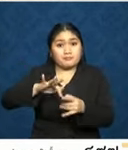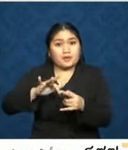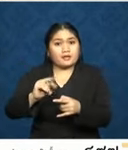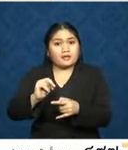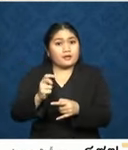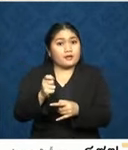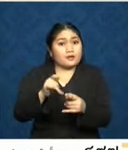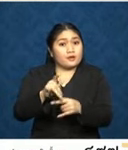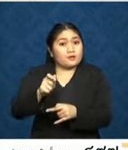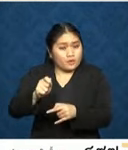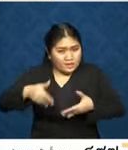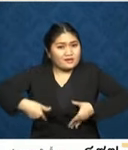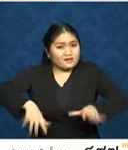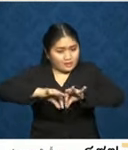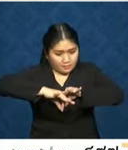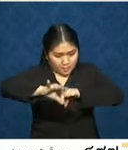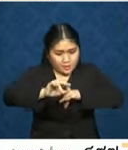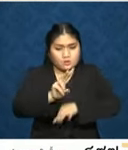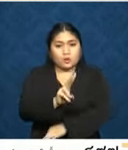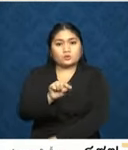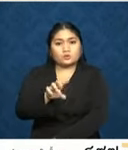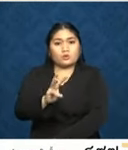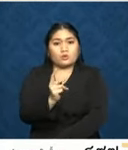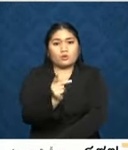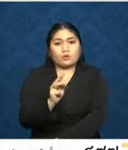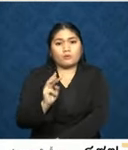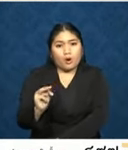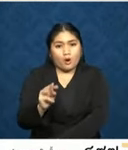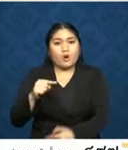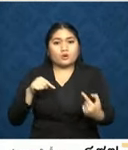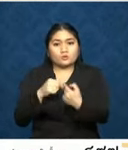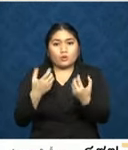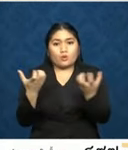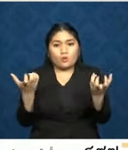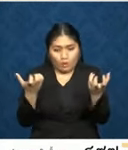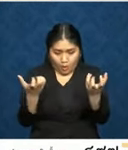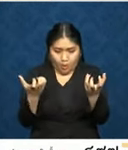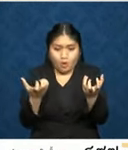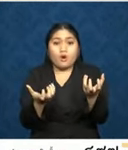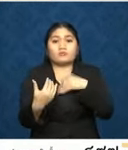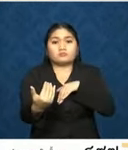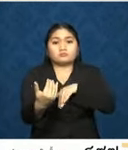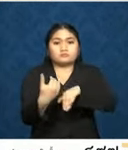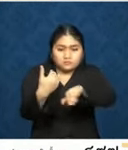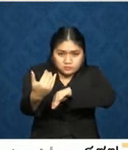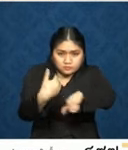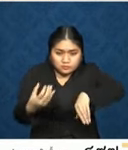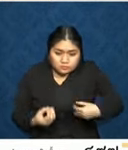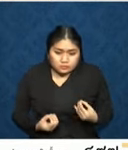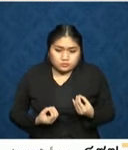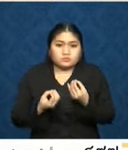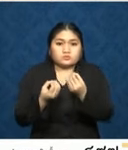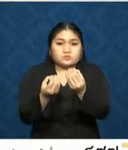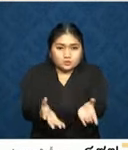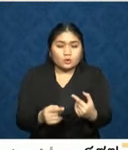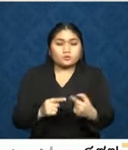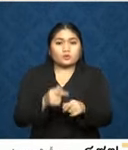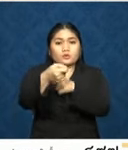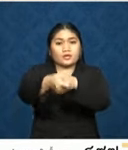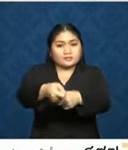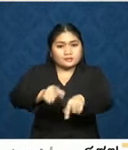เหล็กนะครับทาง 2.6กมเพื่อใช้ขนถ่ายสินค้าเพื่อการเกษตรส่งไปยังสหกรณ์การเกษตรลำปะทาว